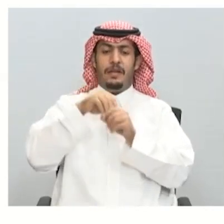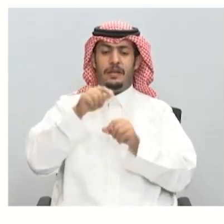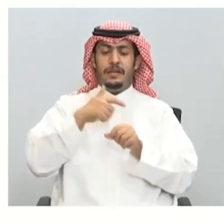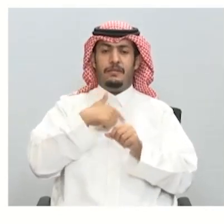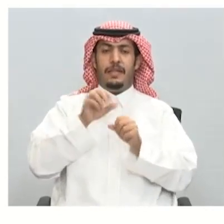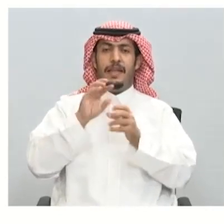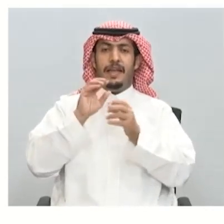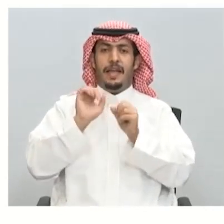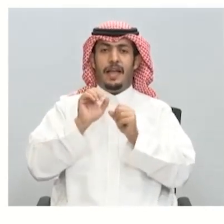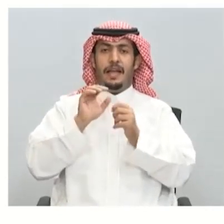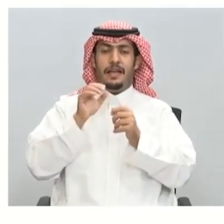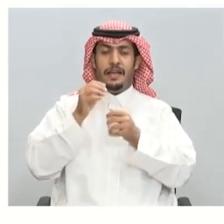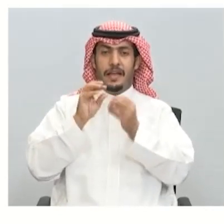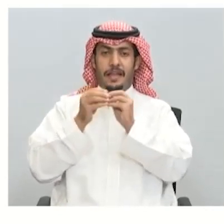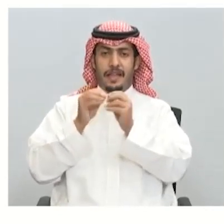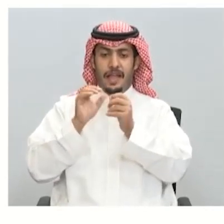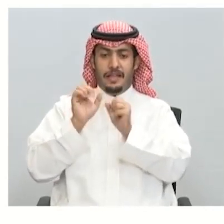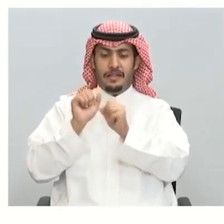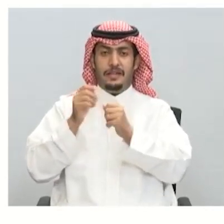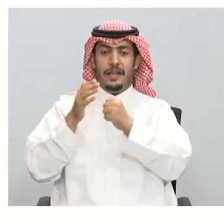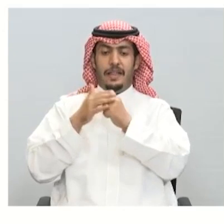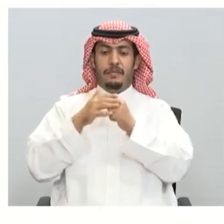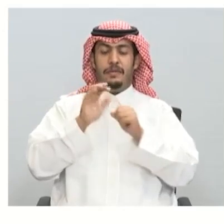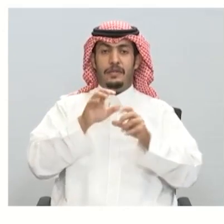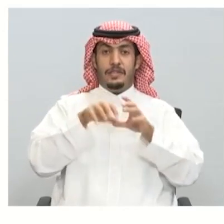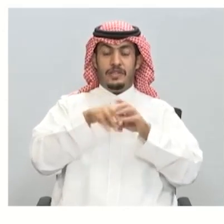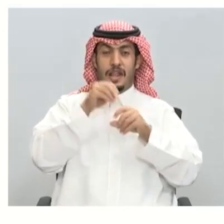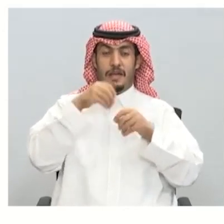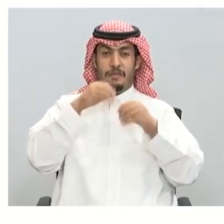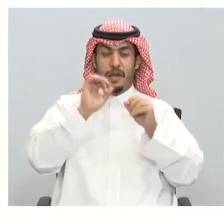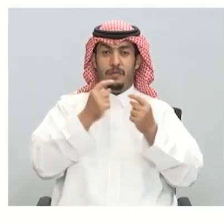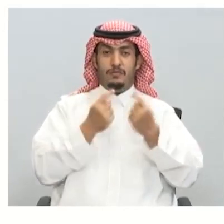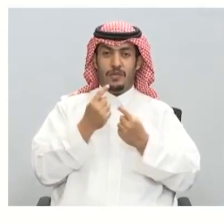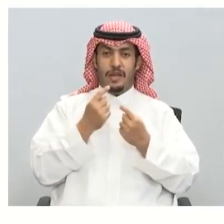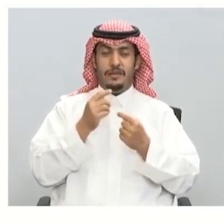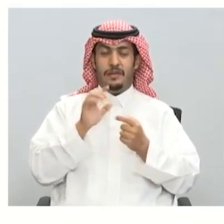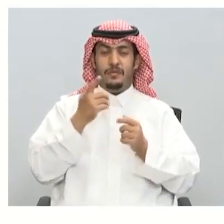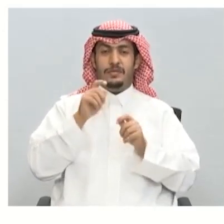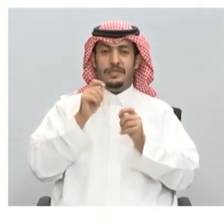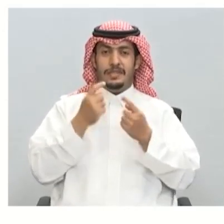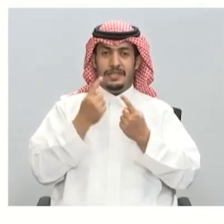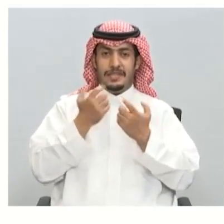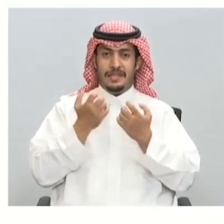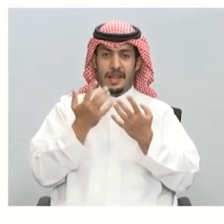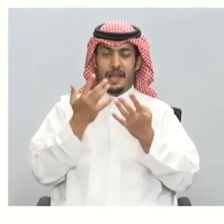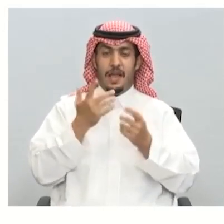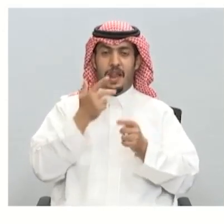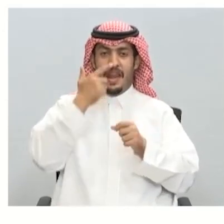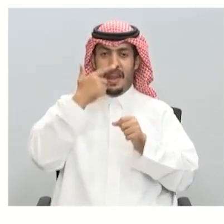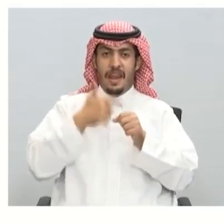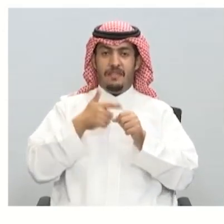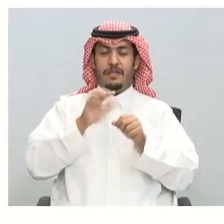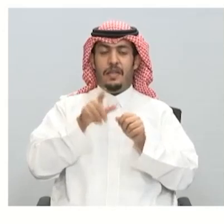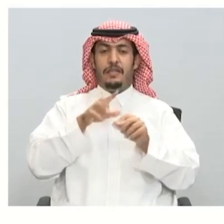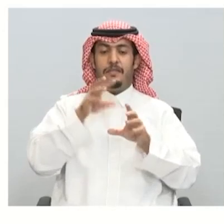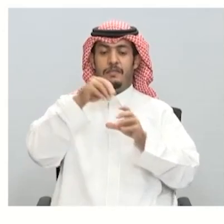قطاعات الخدمه المنتجه للسلع المزارع والزراعه ذكرنا استخراج النفط كل